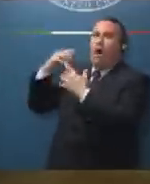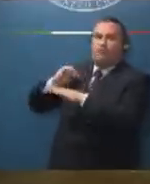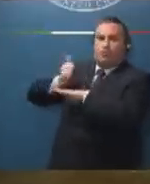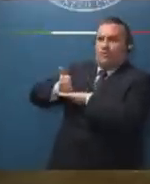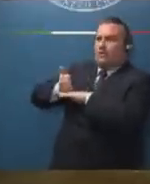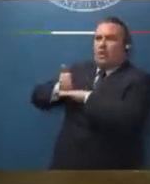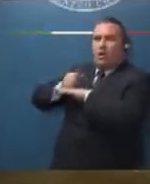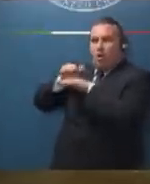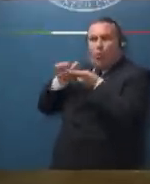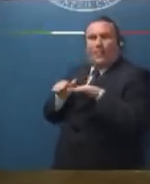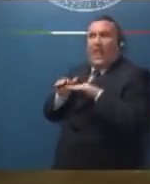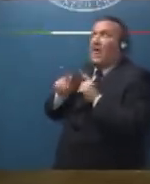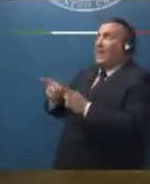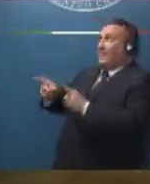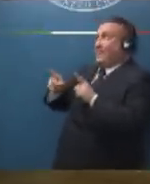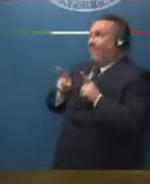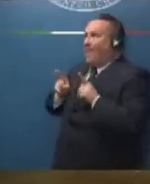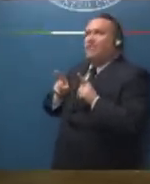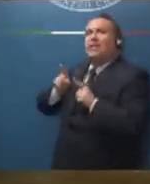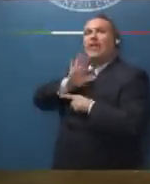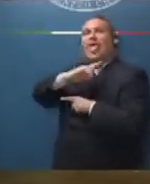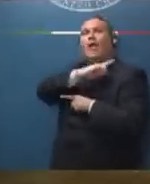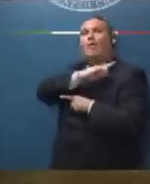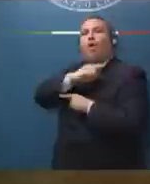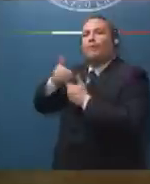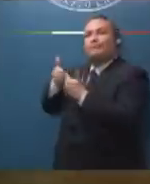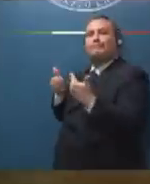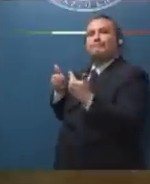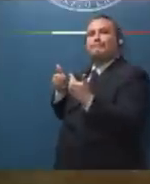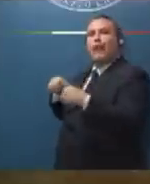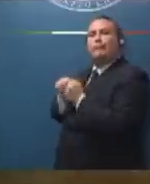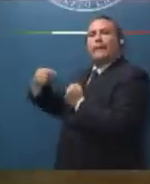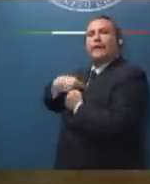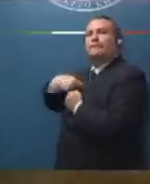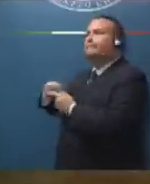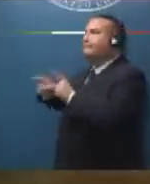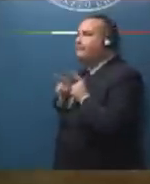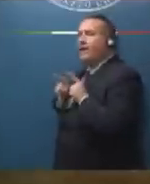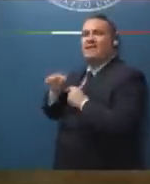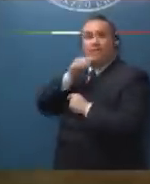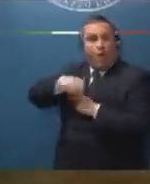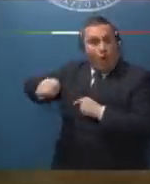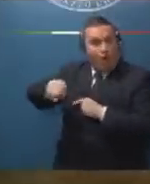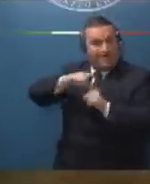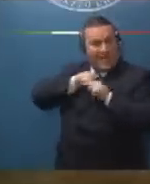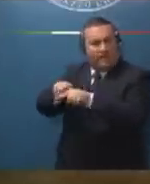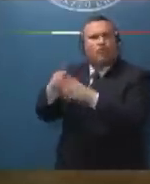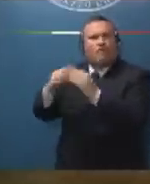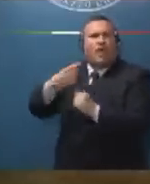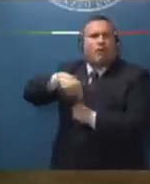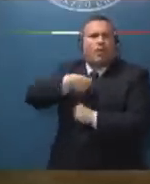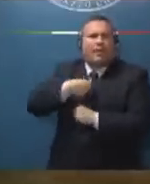e la sua integrità allontana la guerra dal resto d'Europa quello che loro stanno facendo lo stanno facendo anche per noi e credo